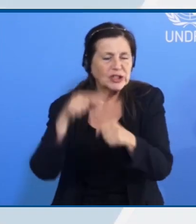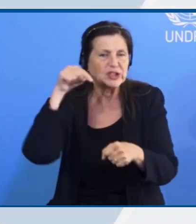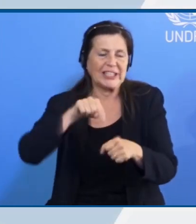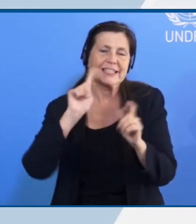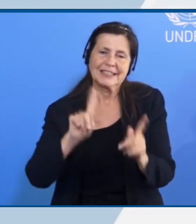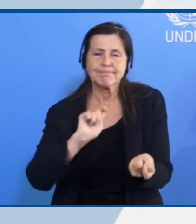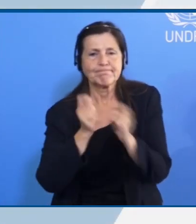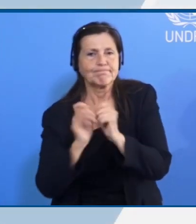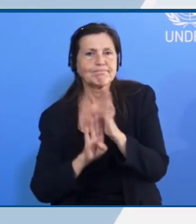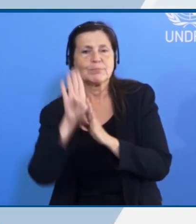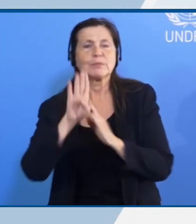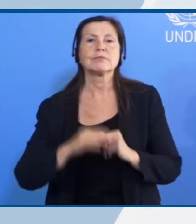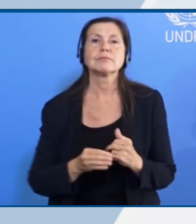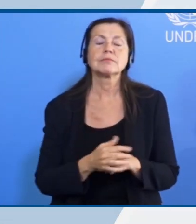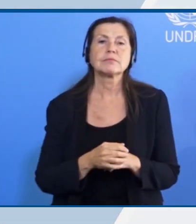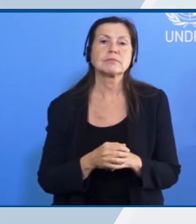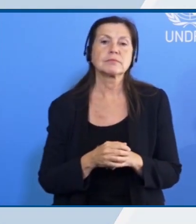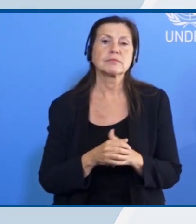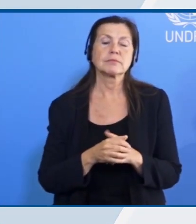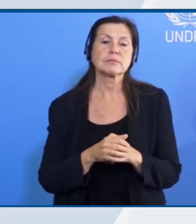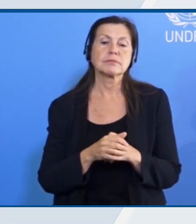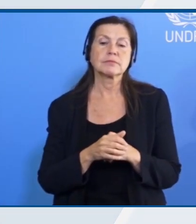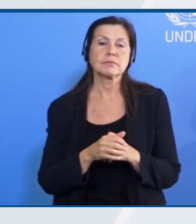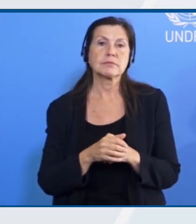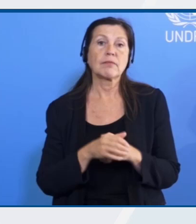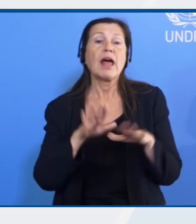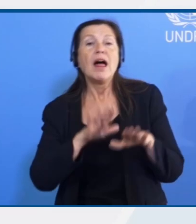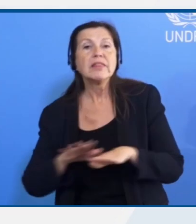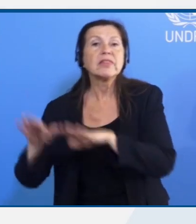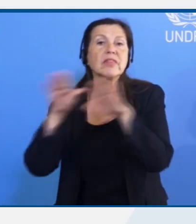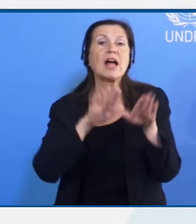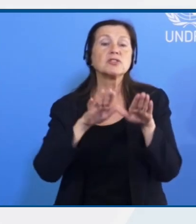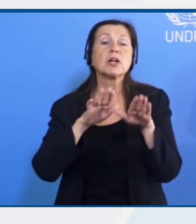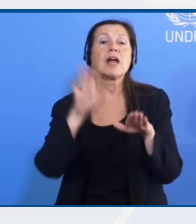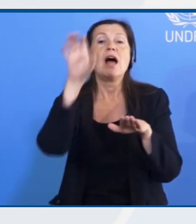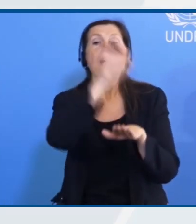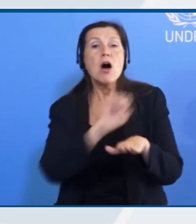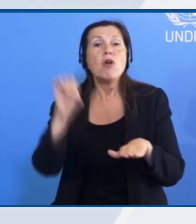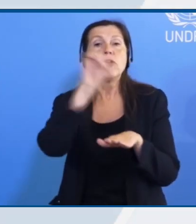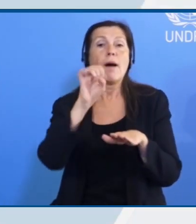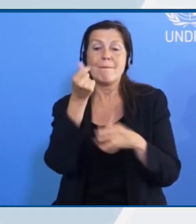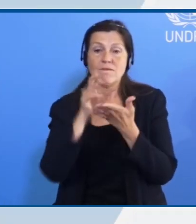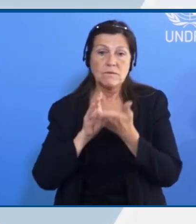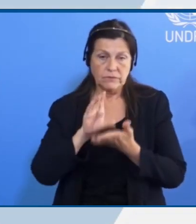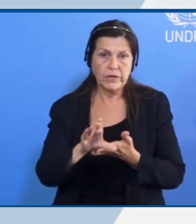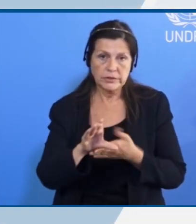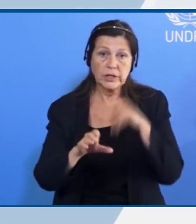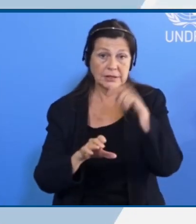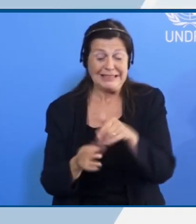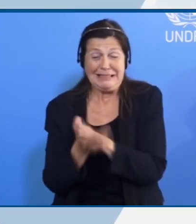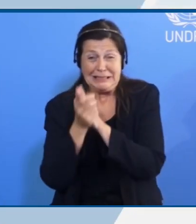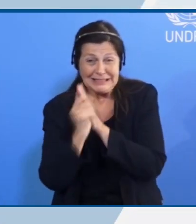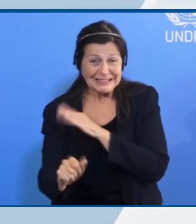e comunitari, per i quali queste skill giocano un ruolo fondamentale in piattaforme competitive